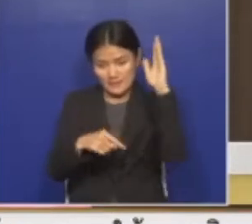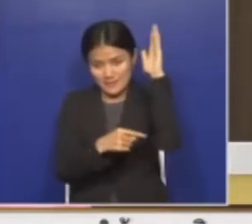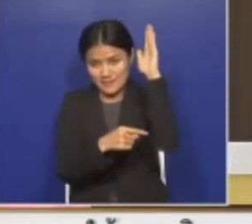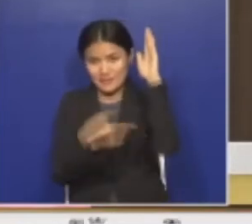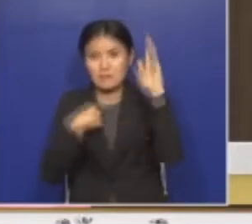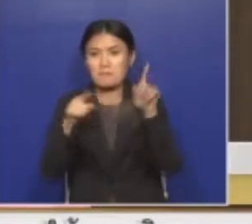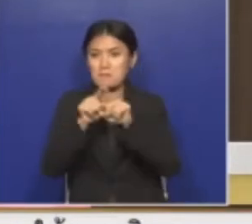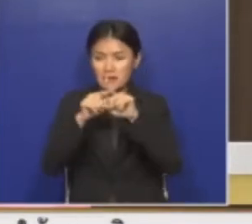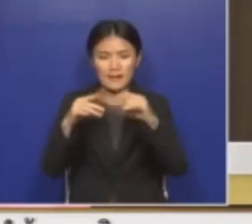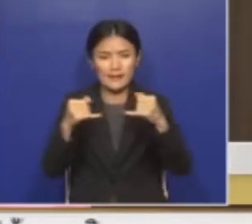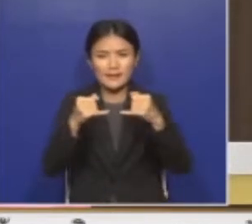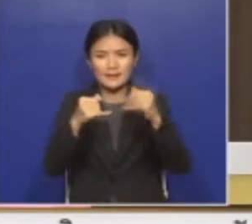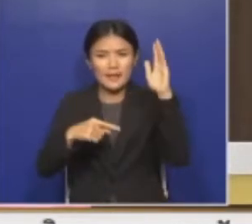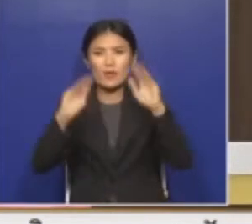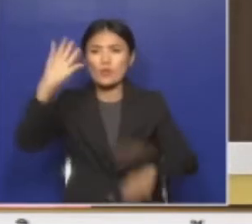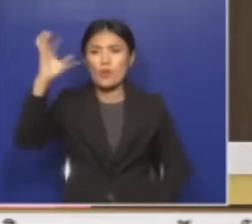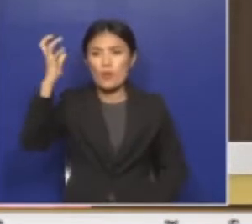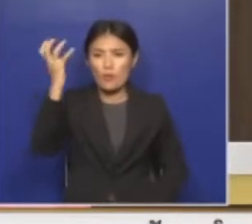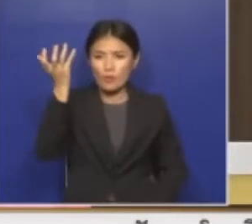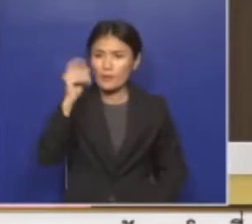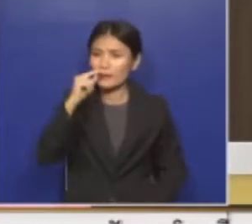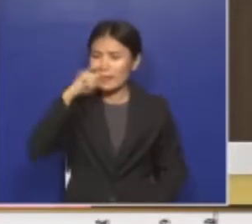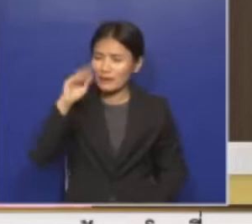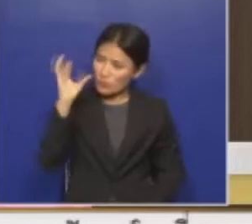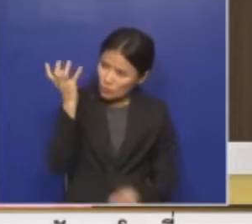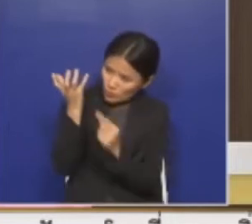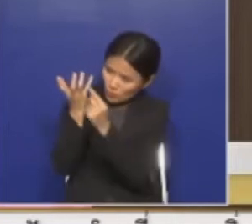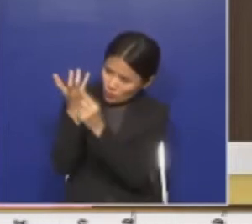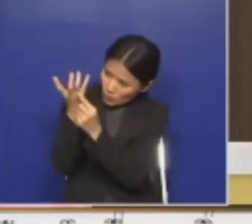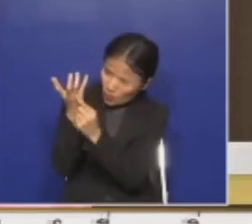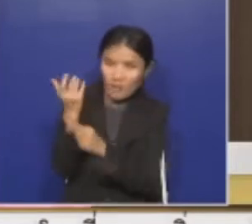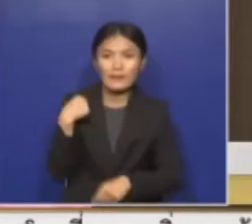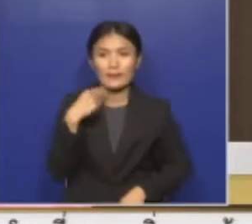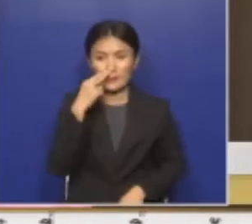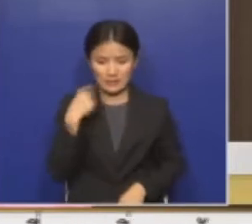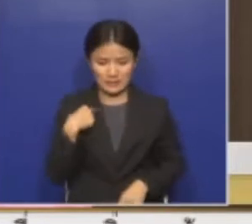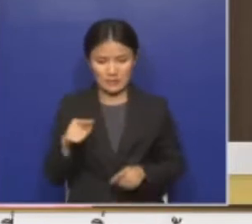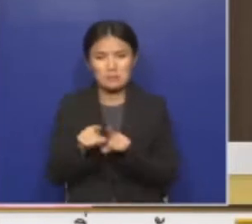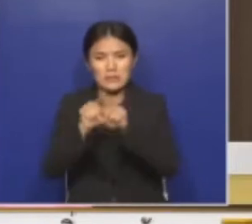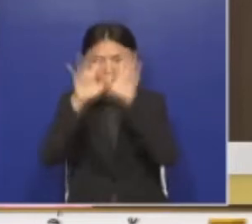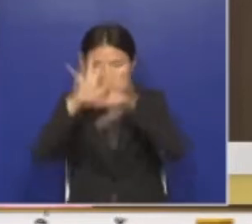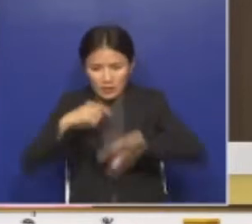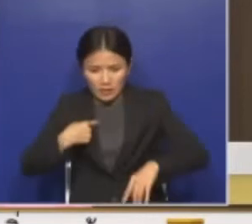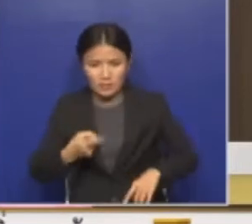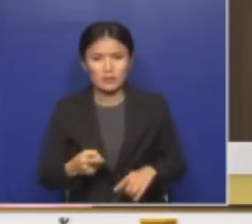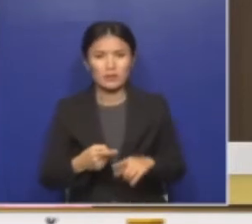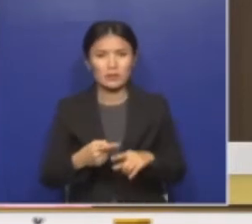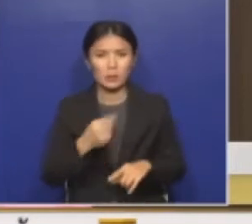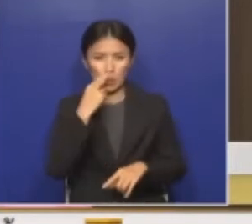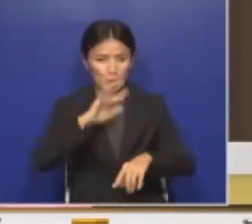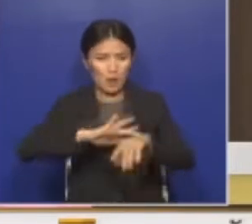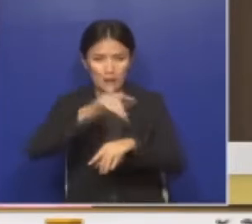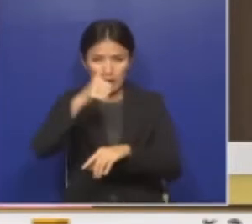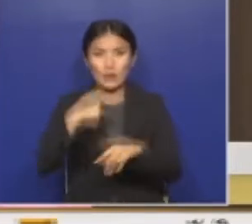ศูนย์กลางของโลกจริงๆนี้นะครับวันนี้สิ่งที่เป็นอุปสรรคที่จะกั้นขวางระหว่าง